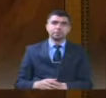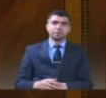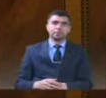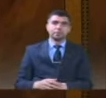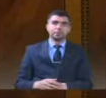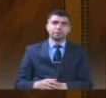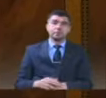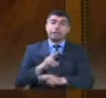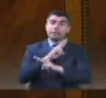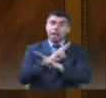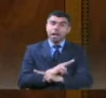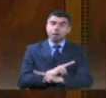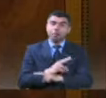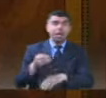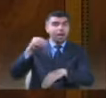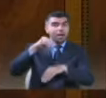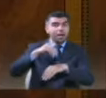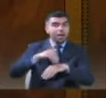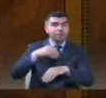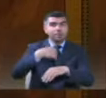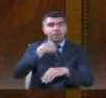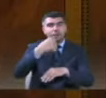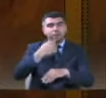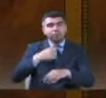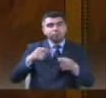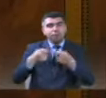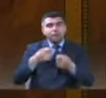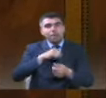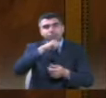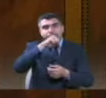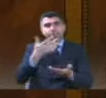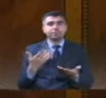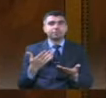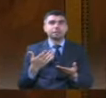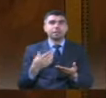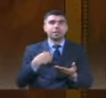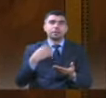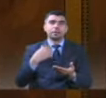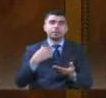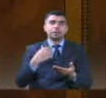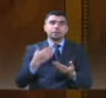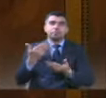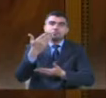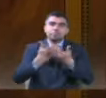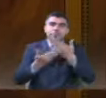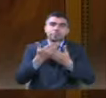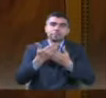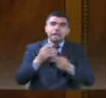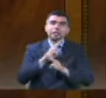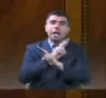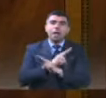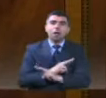القضيه ديال التقاعد الاخوان، كنت كنتمنى تكون هذه اللحظه ديال التقاعد نديروها اللحظه ديال الوحده